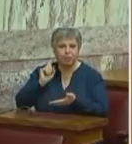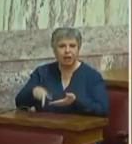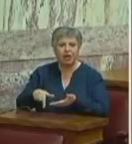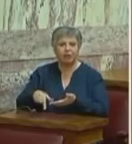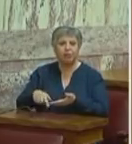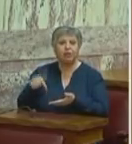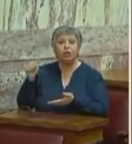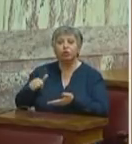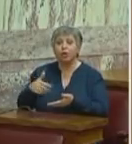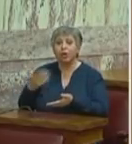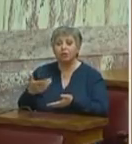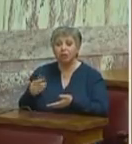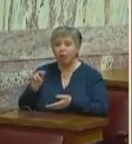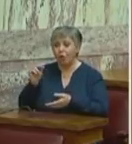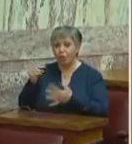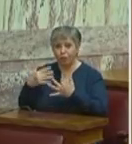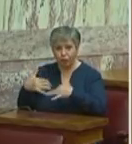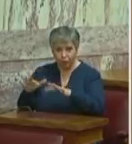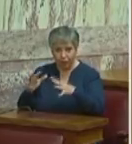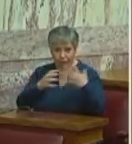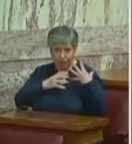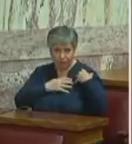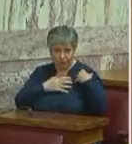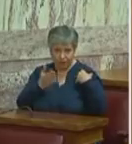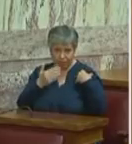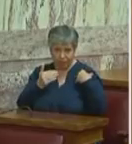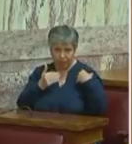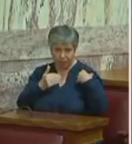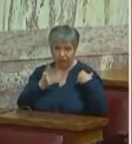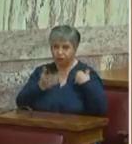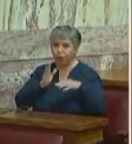είναι αναρμόδια τόσο για τη δίωξη όσο και για την εκδίκασή τους.